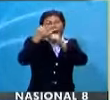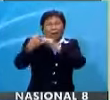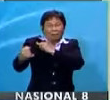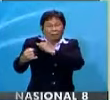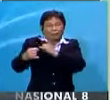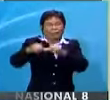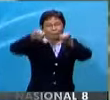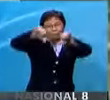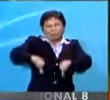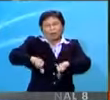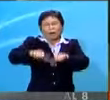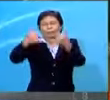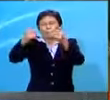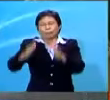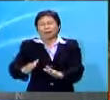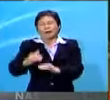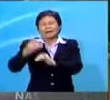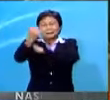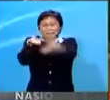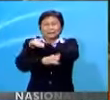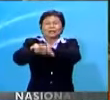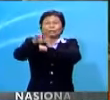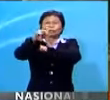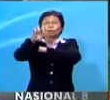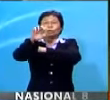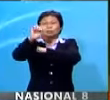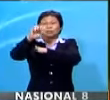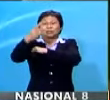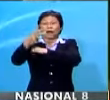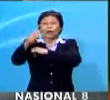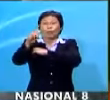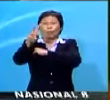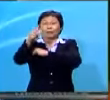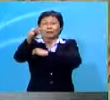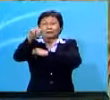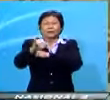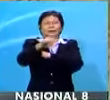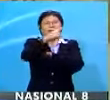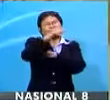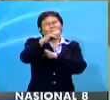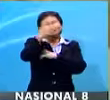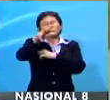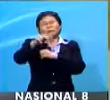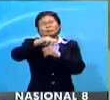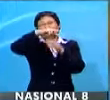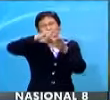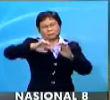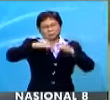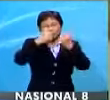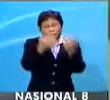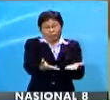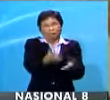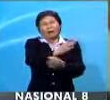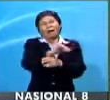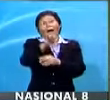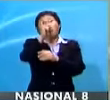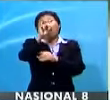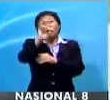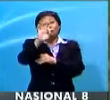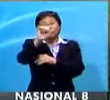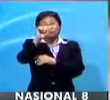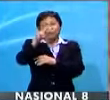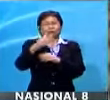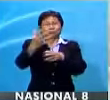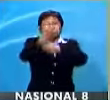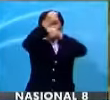menewaskan atlet pelapis negara Nur shazwani saha dengan 213 berbalas 205 jatuhan PIN shahidatul Afifah pernah muncul